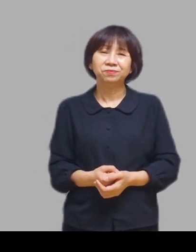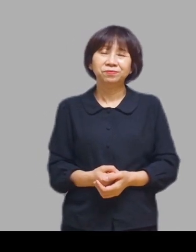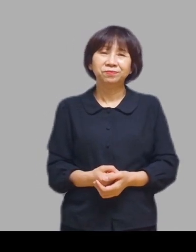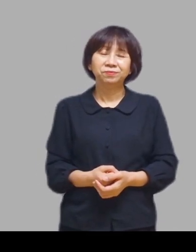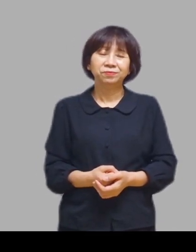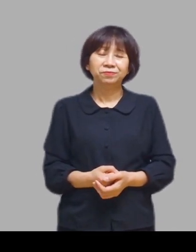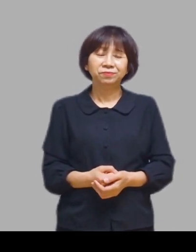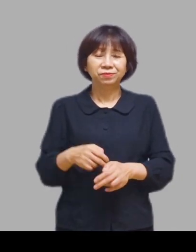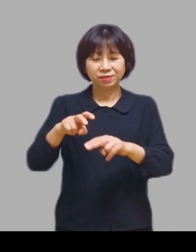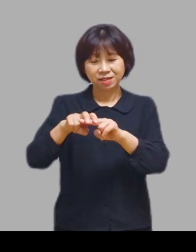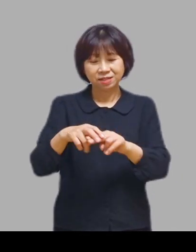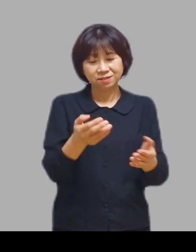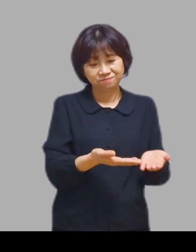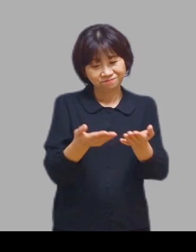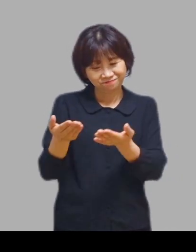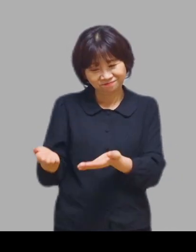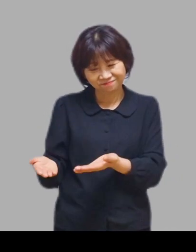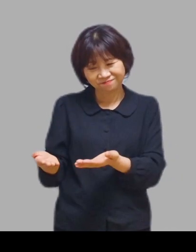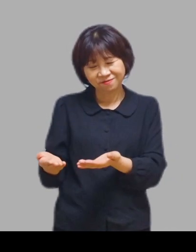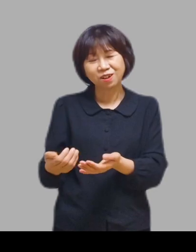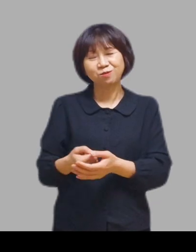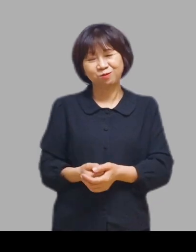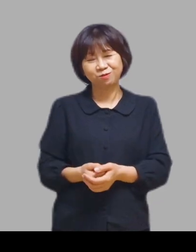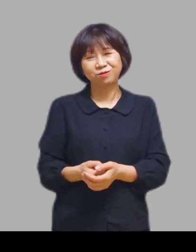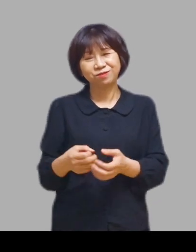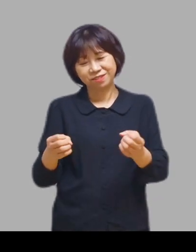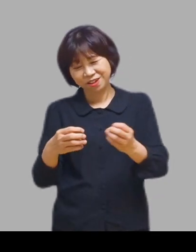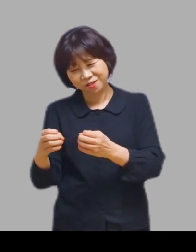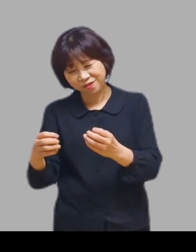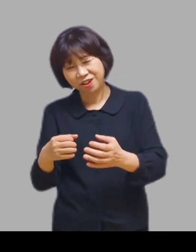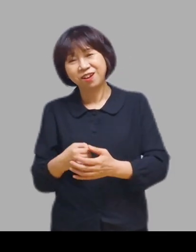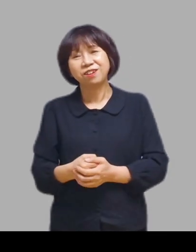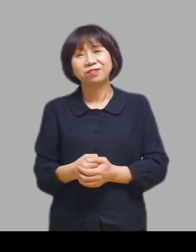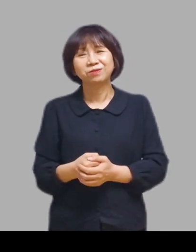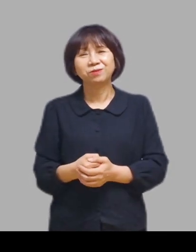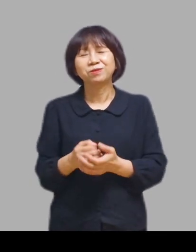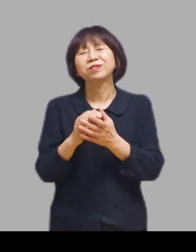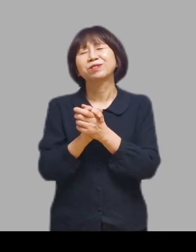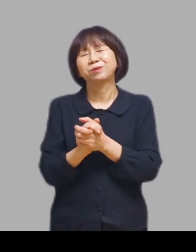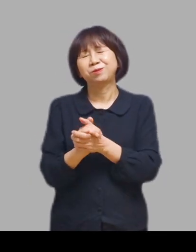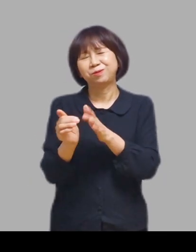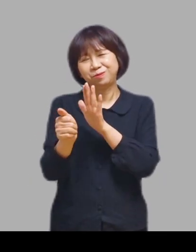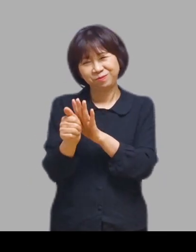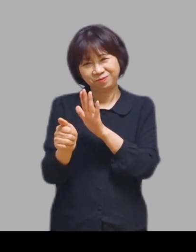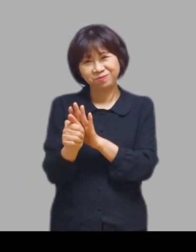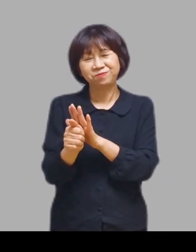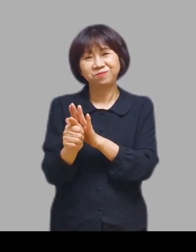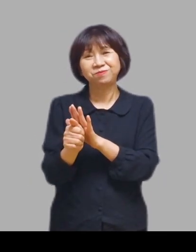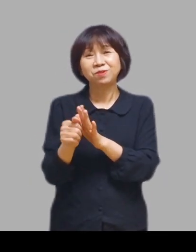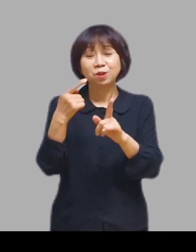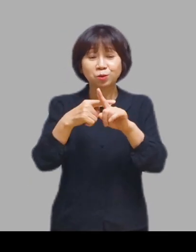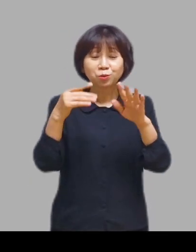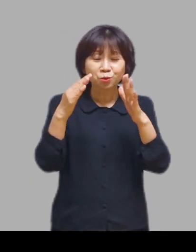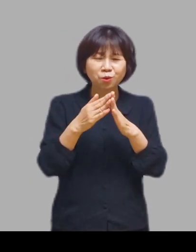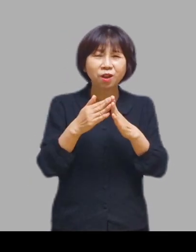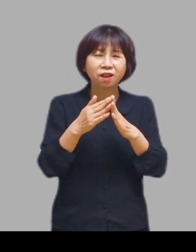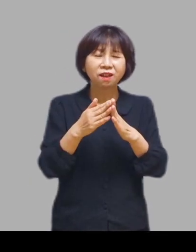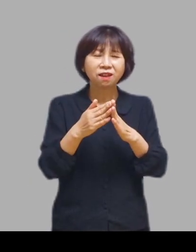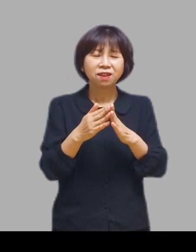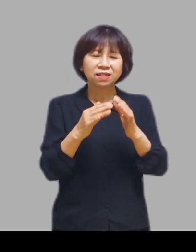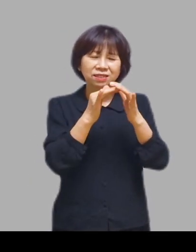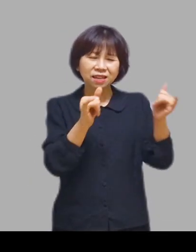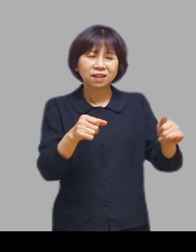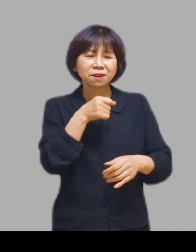함께 안내해주고 조용히 말을 건네고 함께 기도해주는 거죠. 그럴 때 교회는 사람을 평가하는